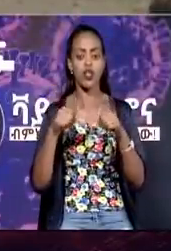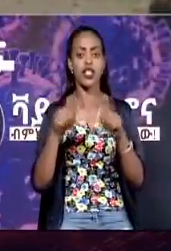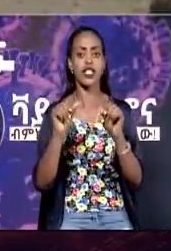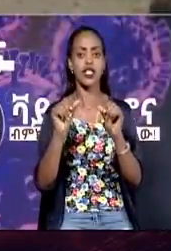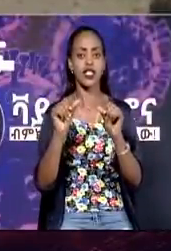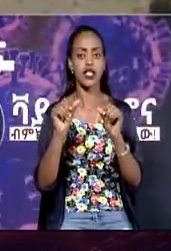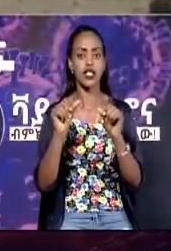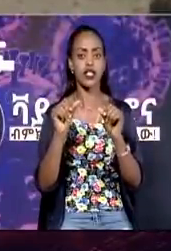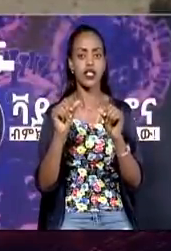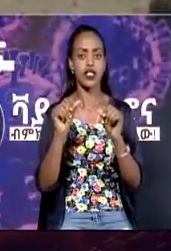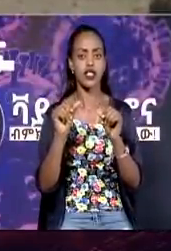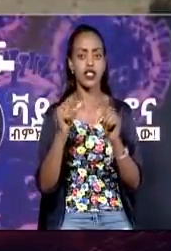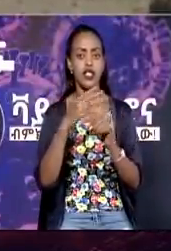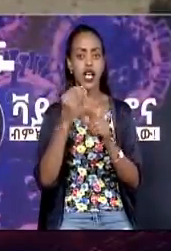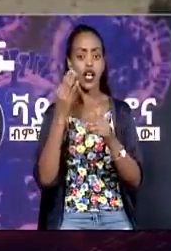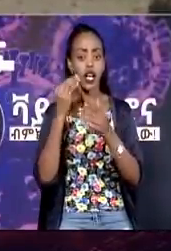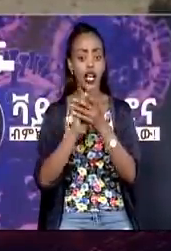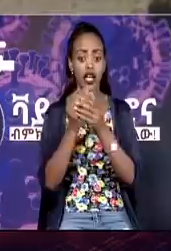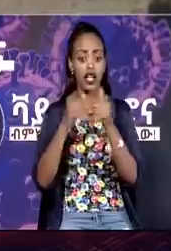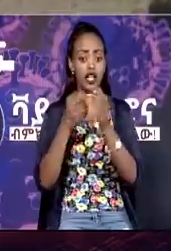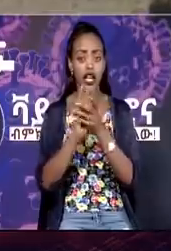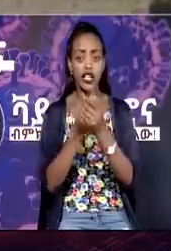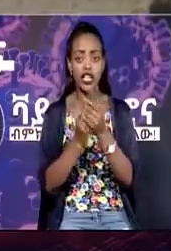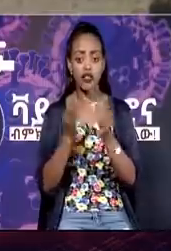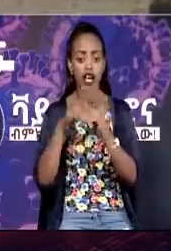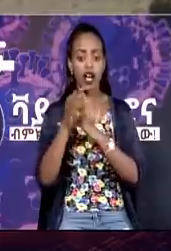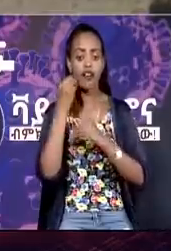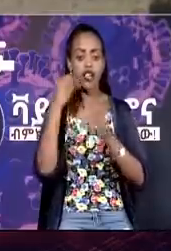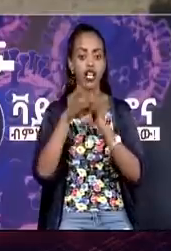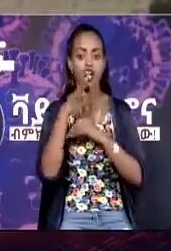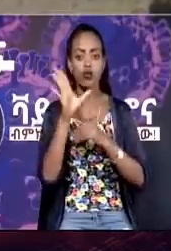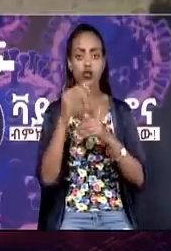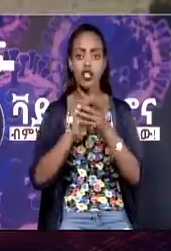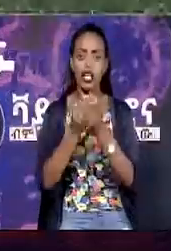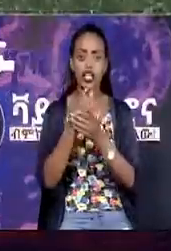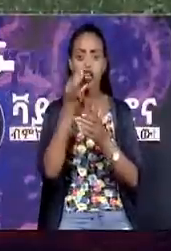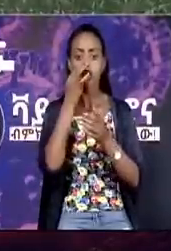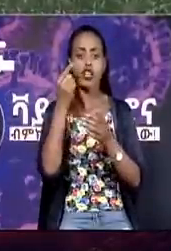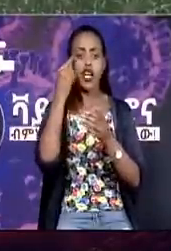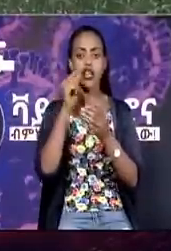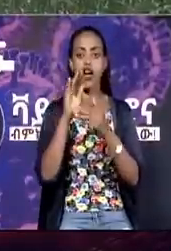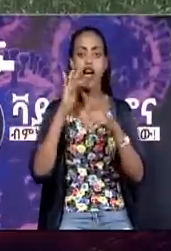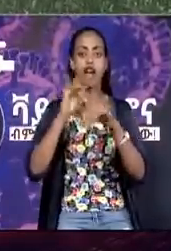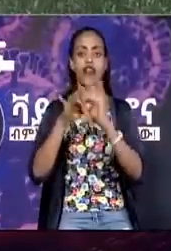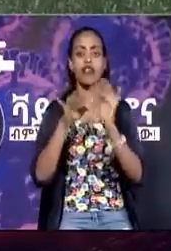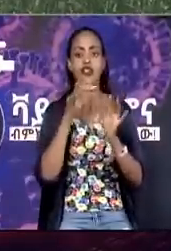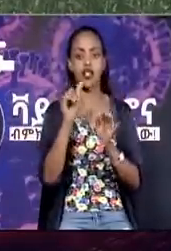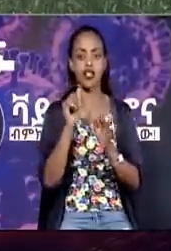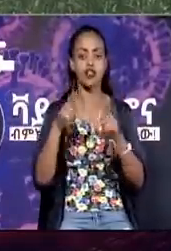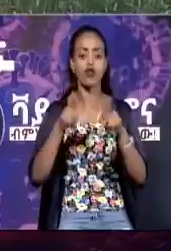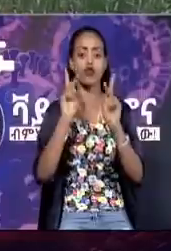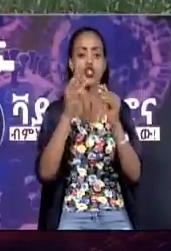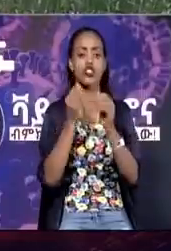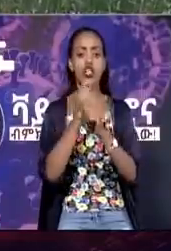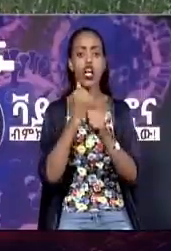عمي ادنا كيتحصنا انا غزاين اتي ادنا كيتحصنا افنجانا افنان كنت حزاين خلي انستيتوت مرمر حرشا الله ما